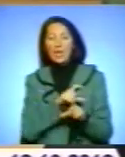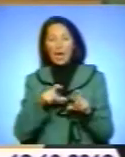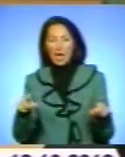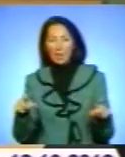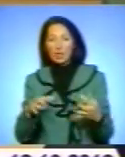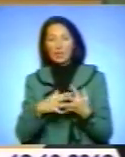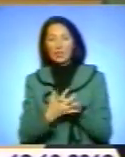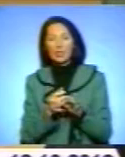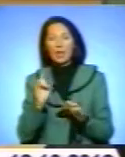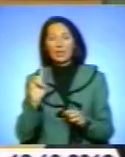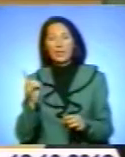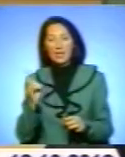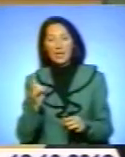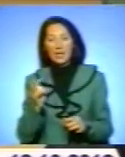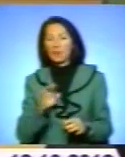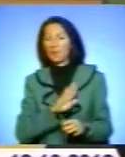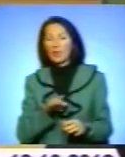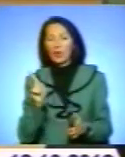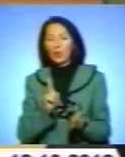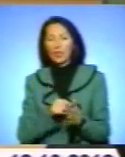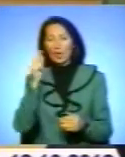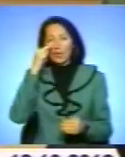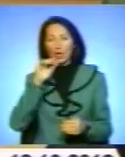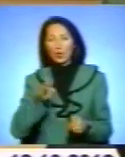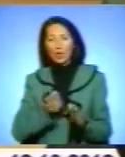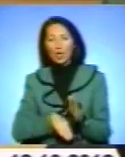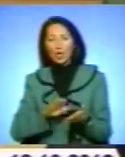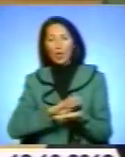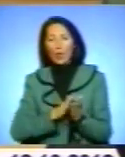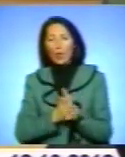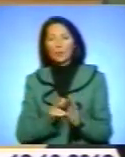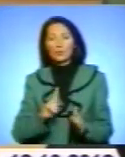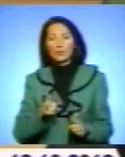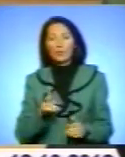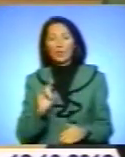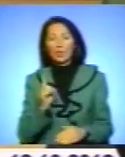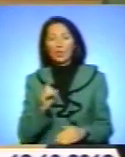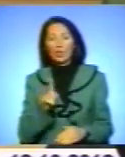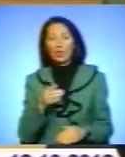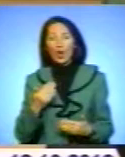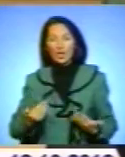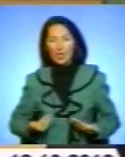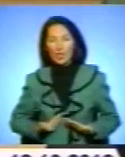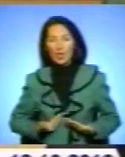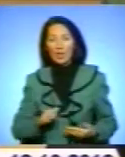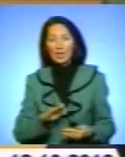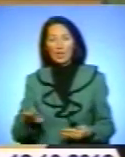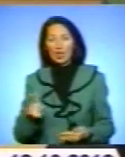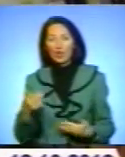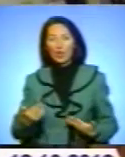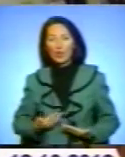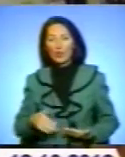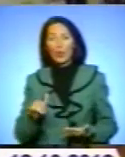Сільська дитина не повинна вчитись в гірших умовах, ніж дитина, яка живе, діти, які живуть в